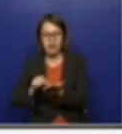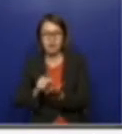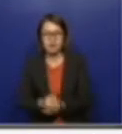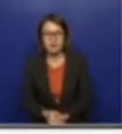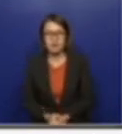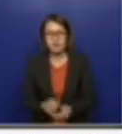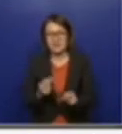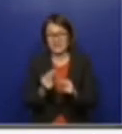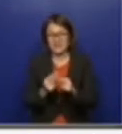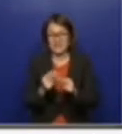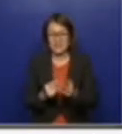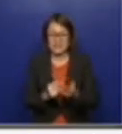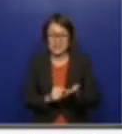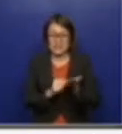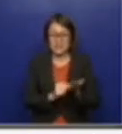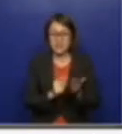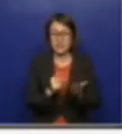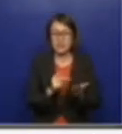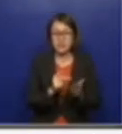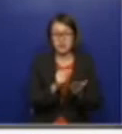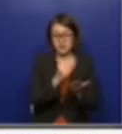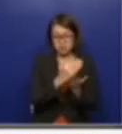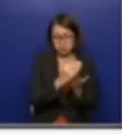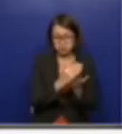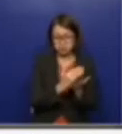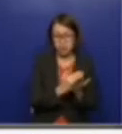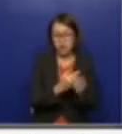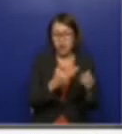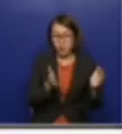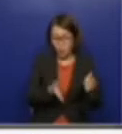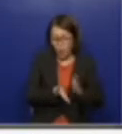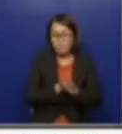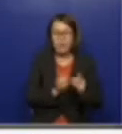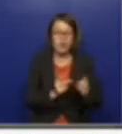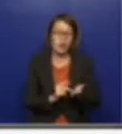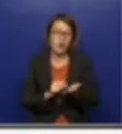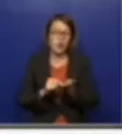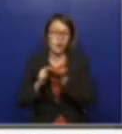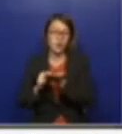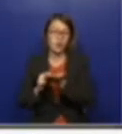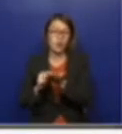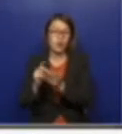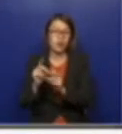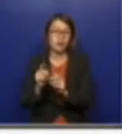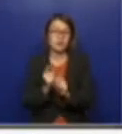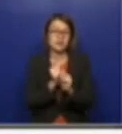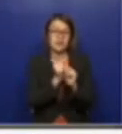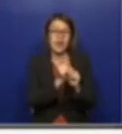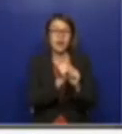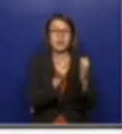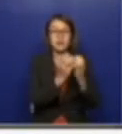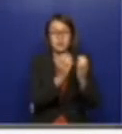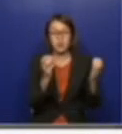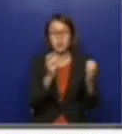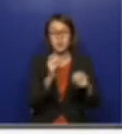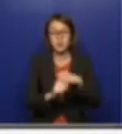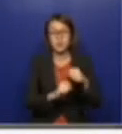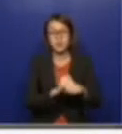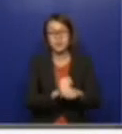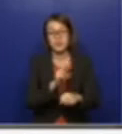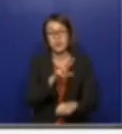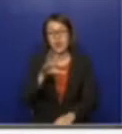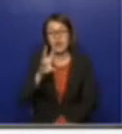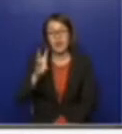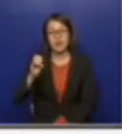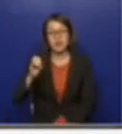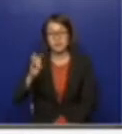าชื่อเสนอกฎหมายปี2056ที่ออกตามรัฐธรรมนูญมาตรารัฐธรรมนูญปี2050นะครับท่านก็อ้างในเหตุผ